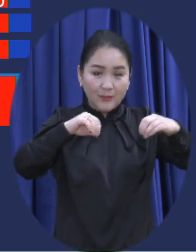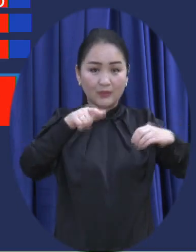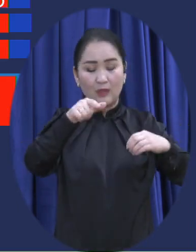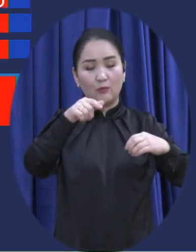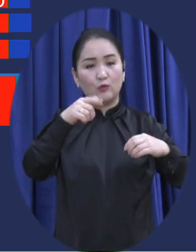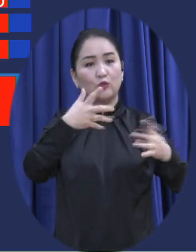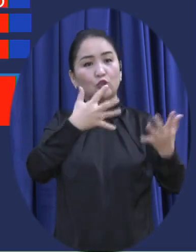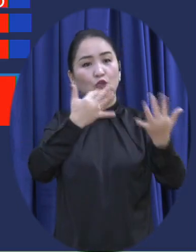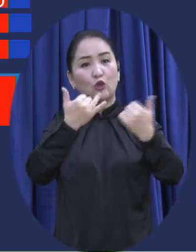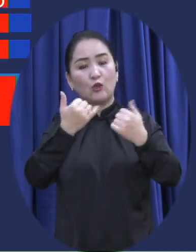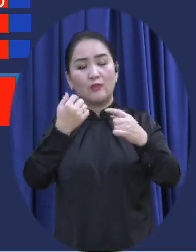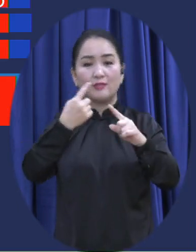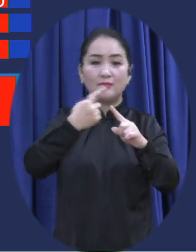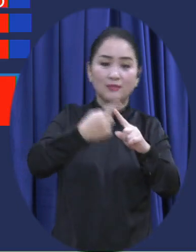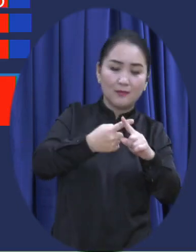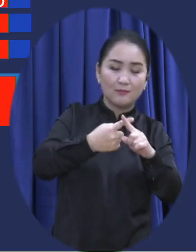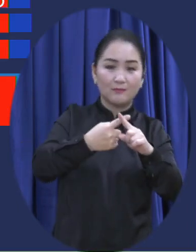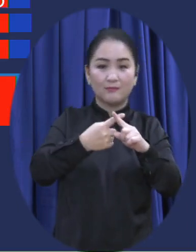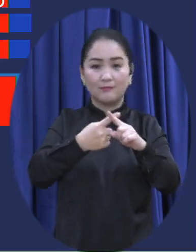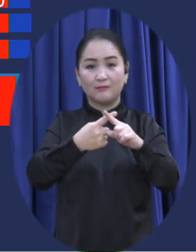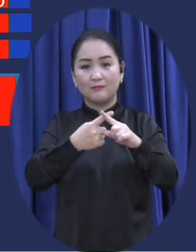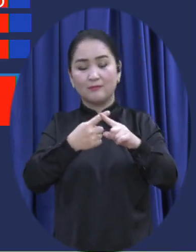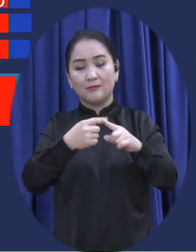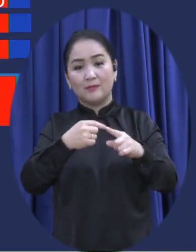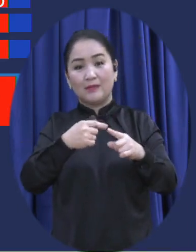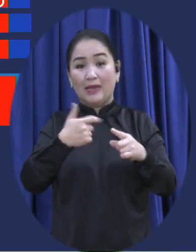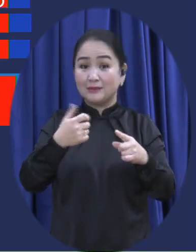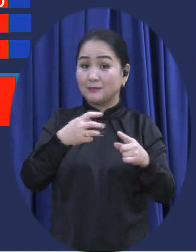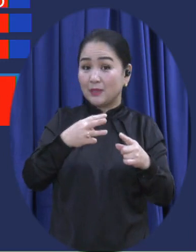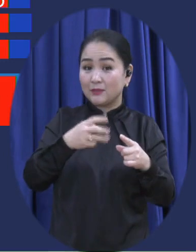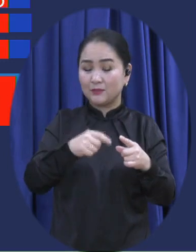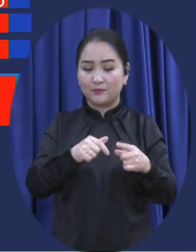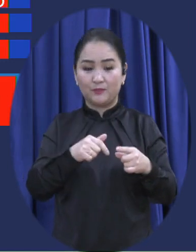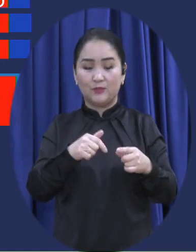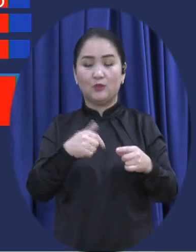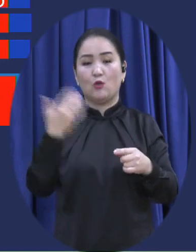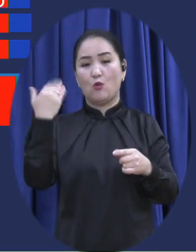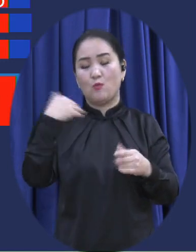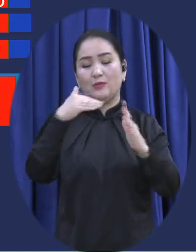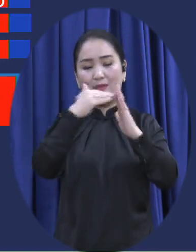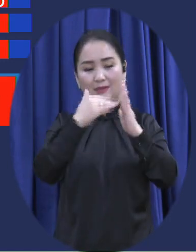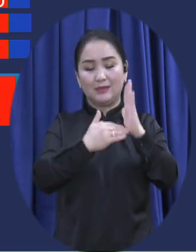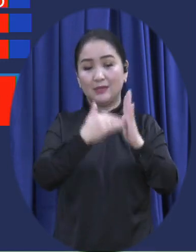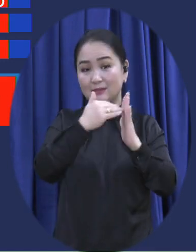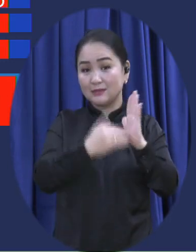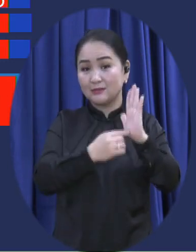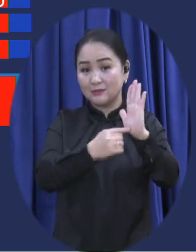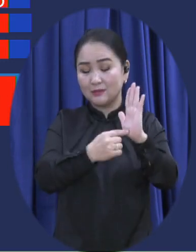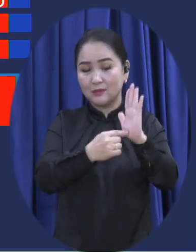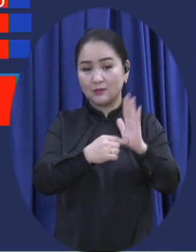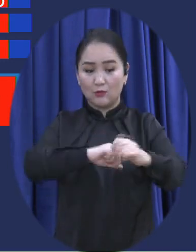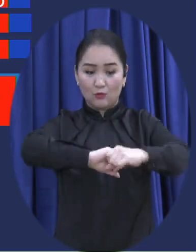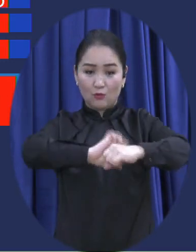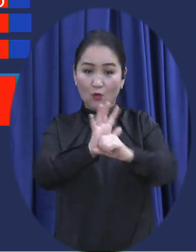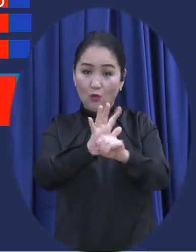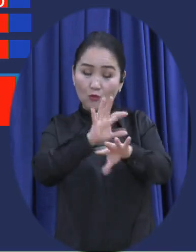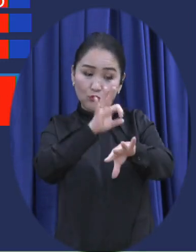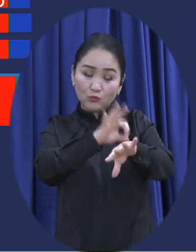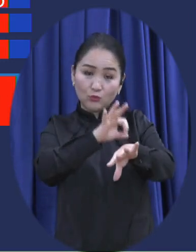нэмж үзэж байгаа авах. Тэгэхээр би үнэн ер нь бол танилцуулаад яваад байгаа. Тэгэхээр энэ коронавирус талбарын